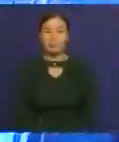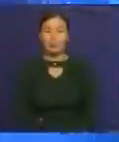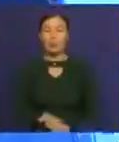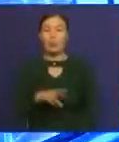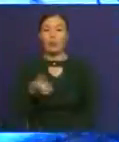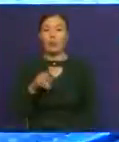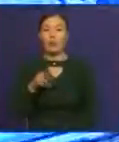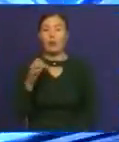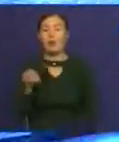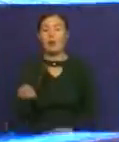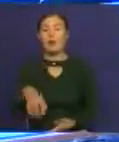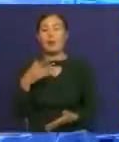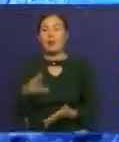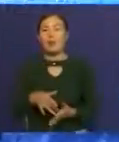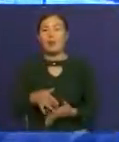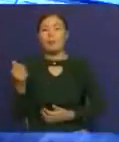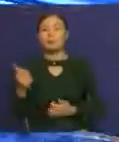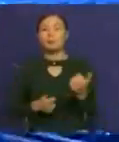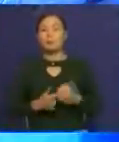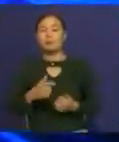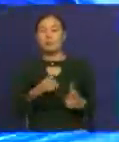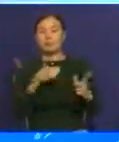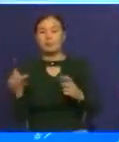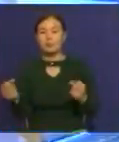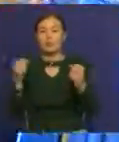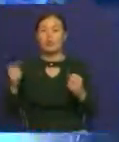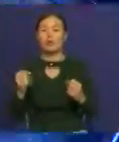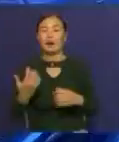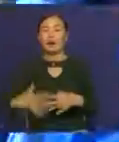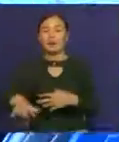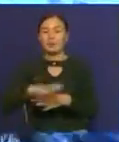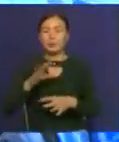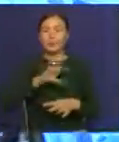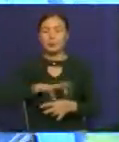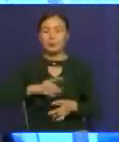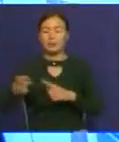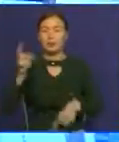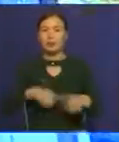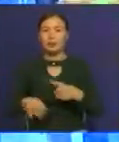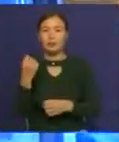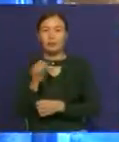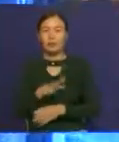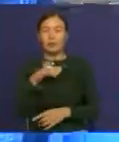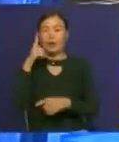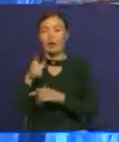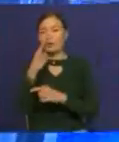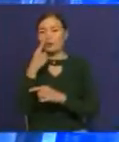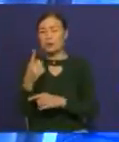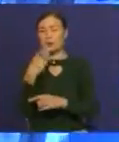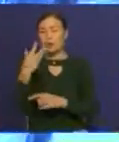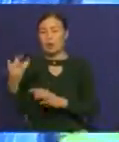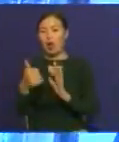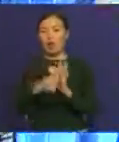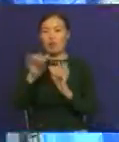Дубай қаласында пауэрлифтингтен өткен Азия чемпионатынан жерлестеріміз жүлдемен оралды. Жарысқа алыс жақын шетелден 600-ден